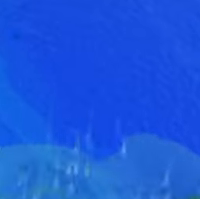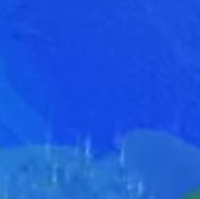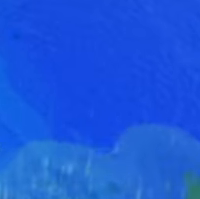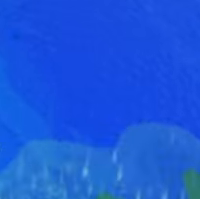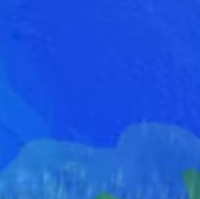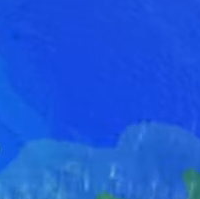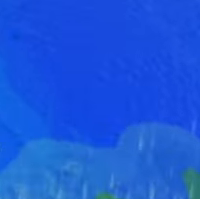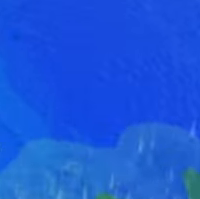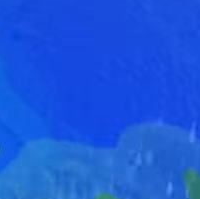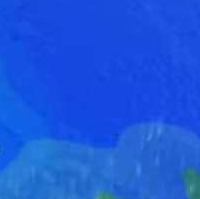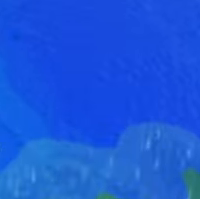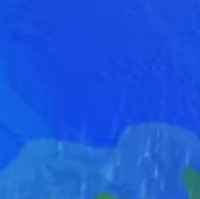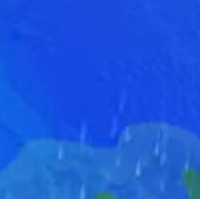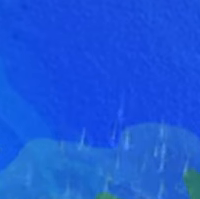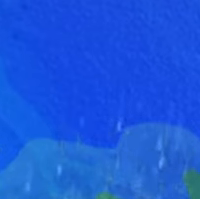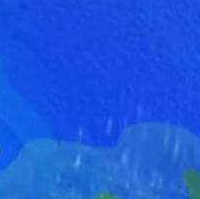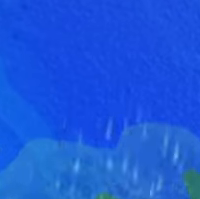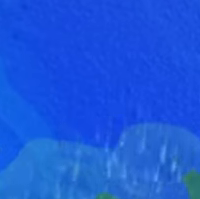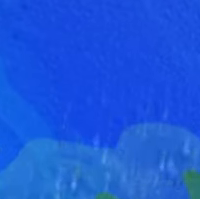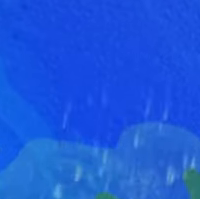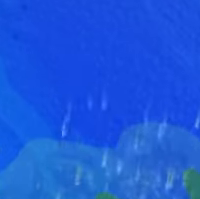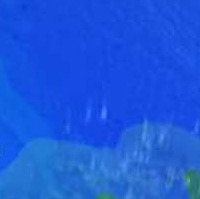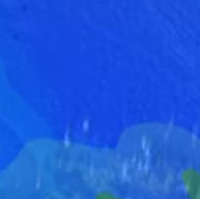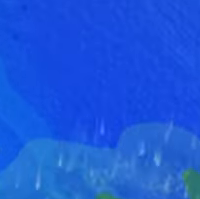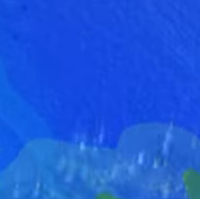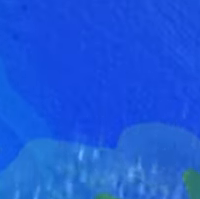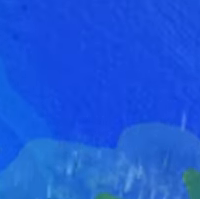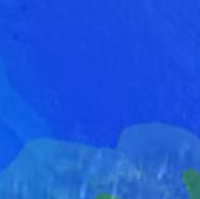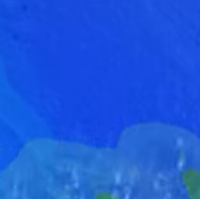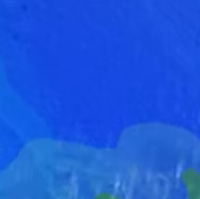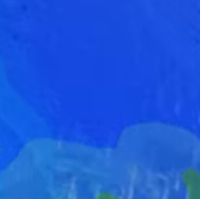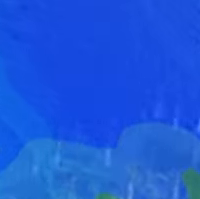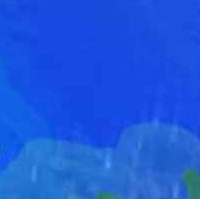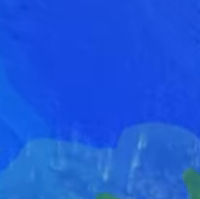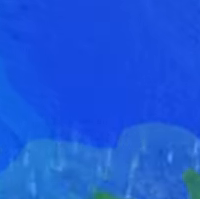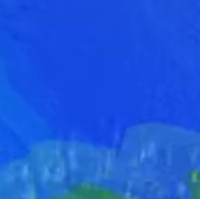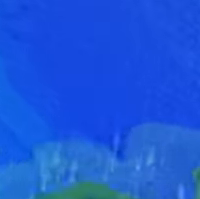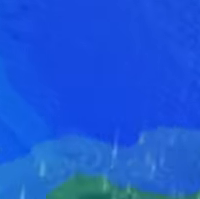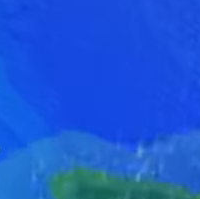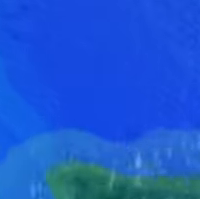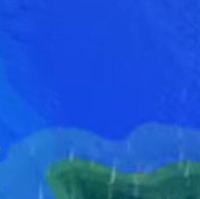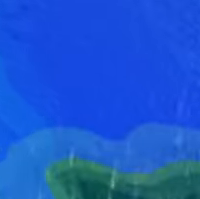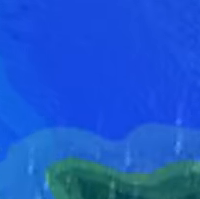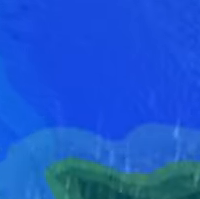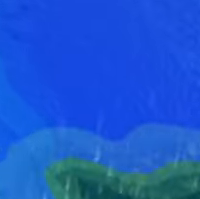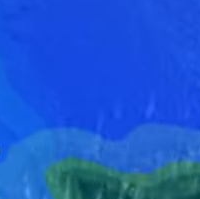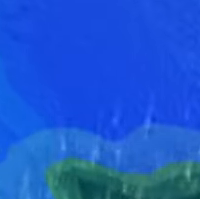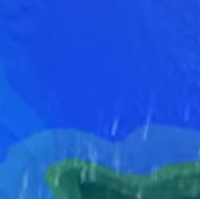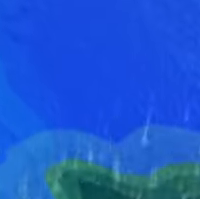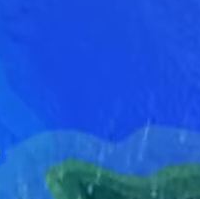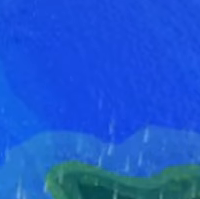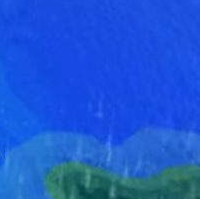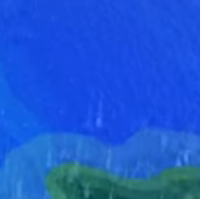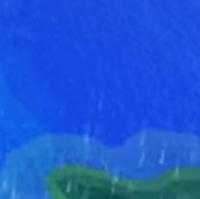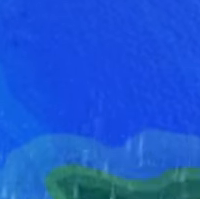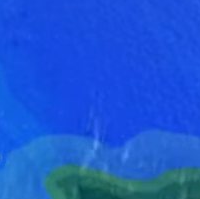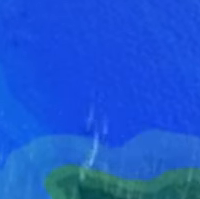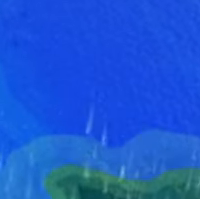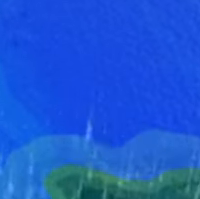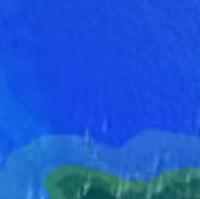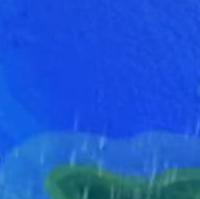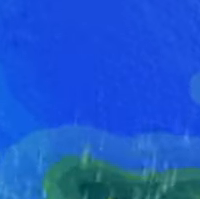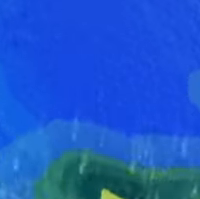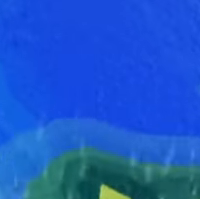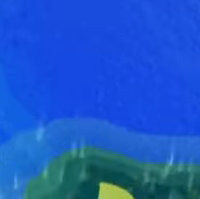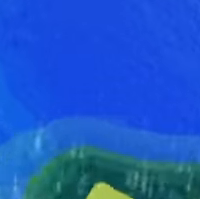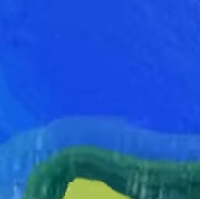Pagsapit ng hapon, may malakas na ulan sa Maylanao del Sur at bago lumubog ang araw, sa may Bukidno naman, malalakas ang buhos ng ulan. Magpapatuloy pa